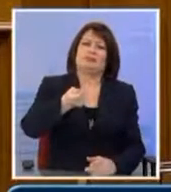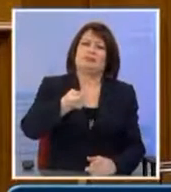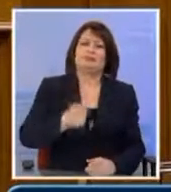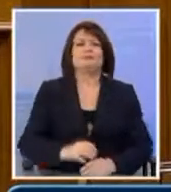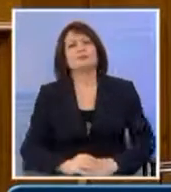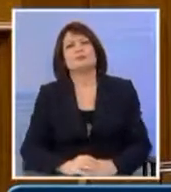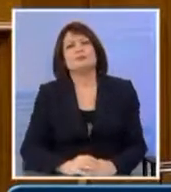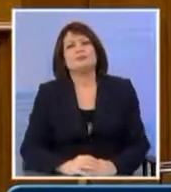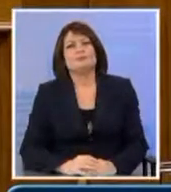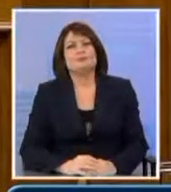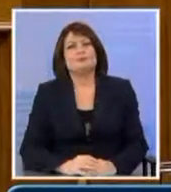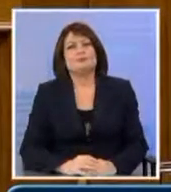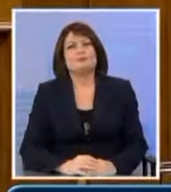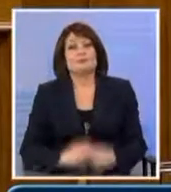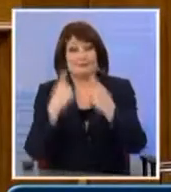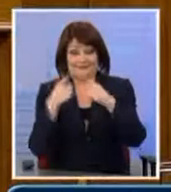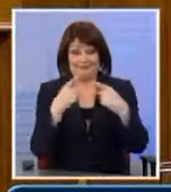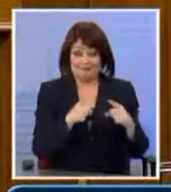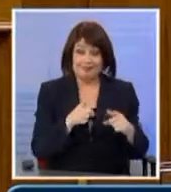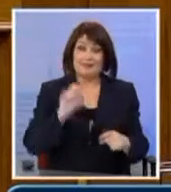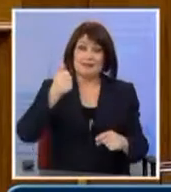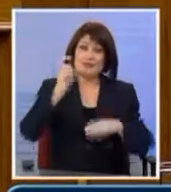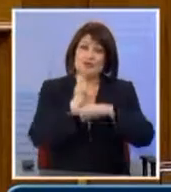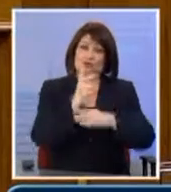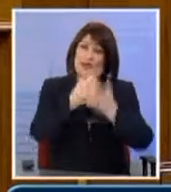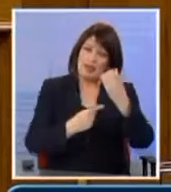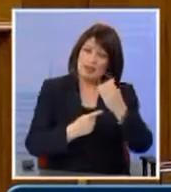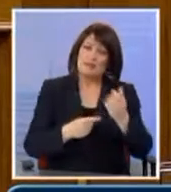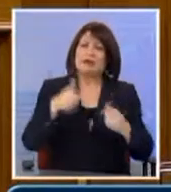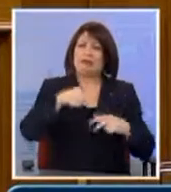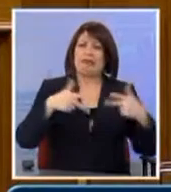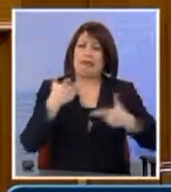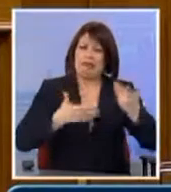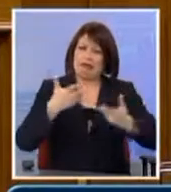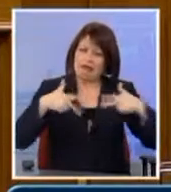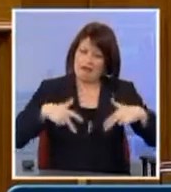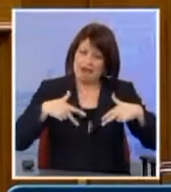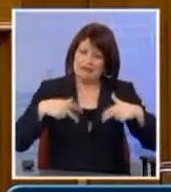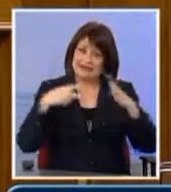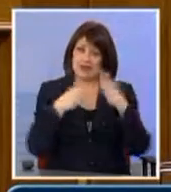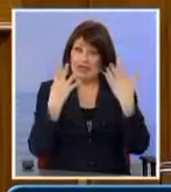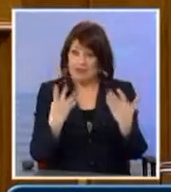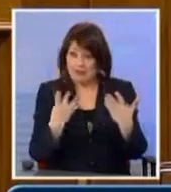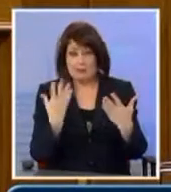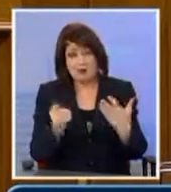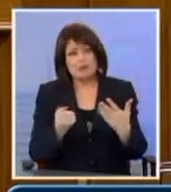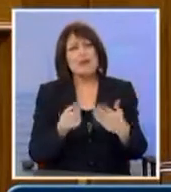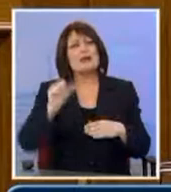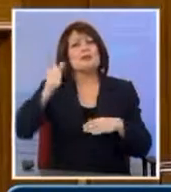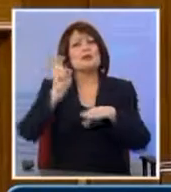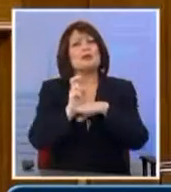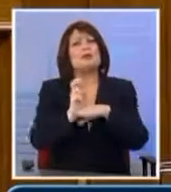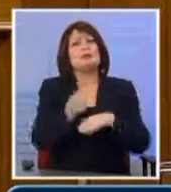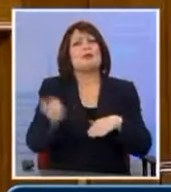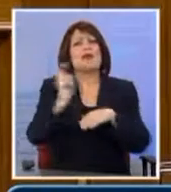απόσταση μετράται από τη διαφορά μεταξύ του πρωτογενούς ελλείμματος της γενικής κυβέρνησης που σημειώθηκε το 2009 και του πρωτογενούς